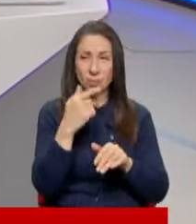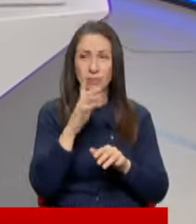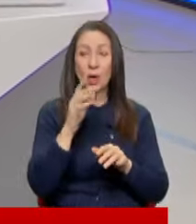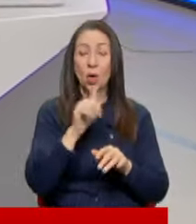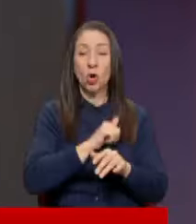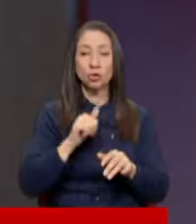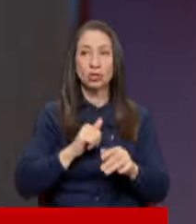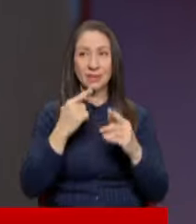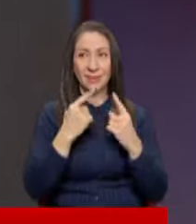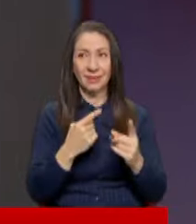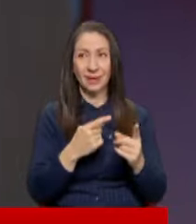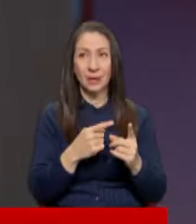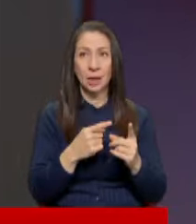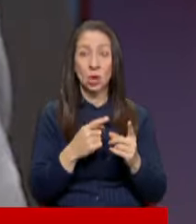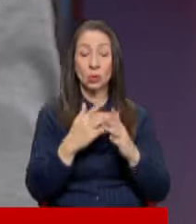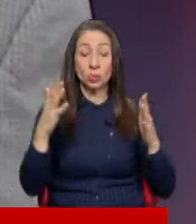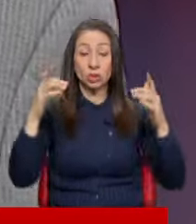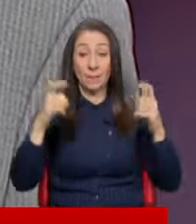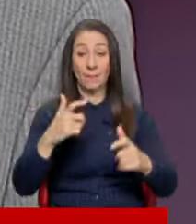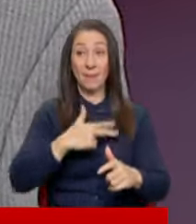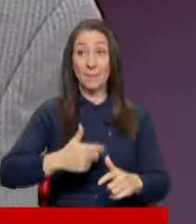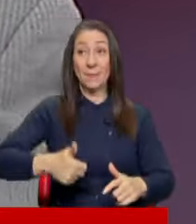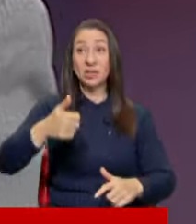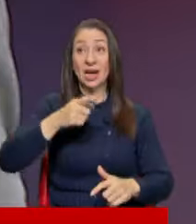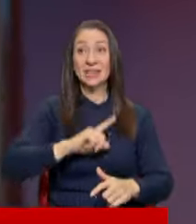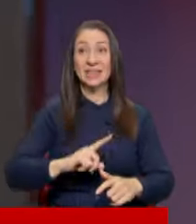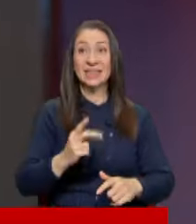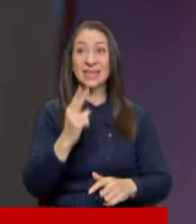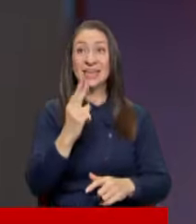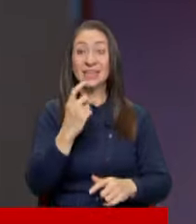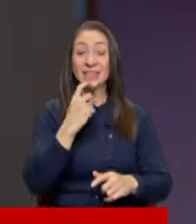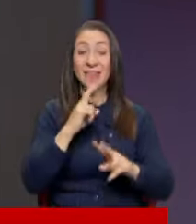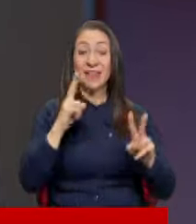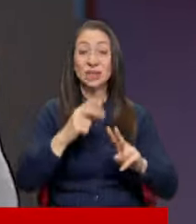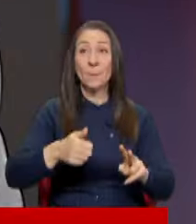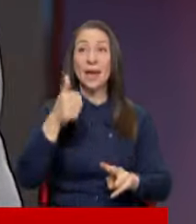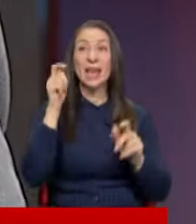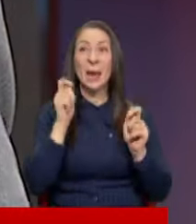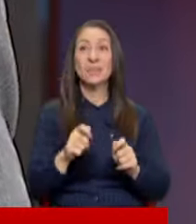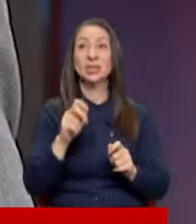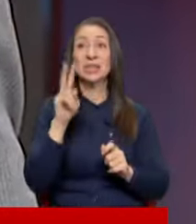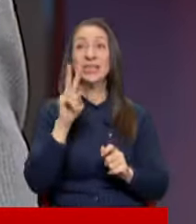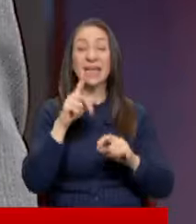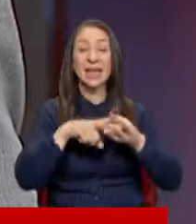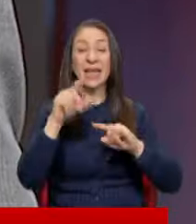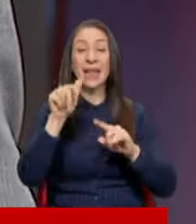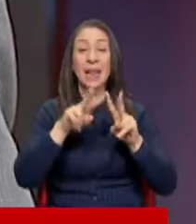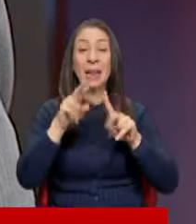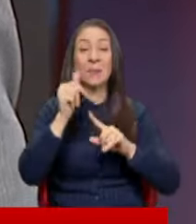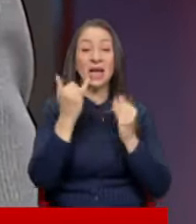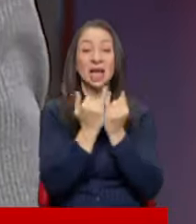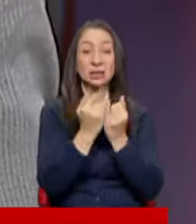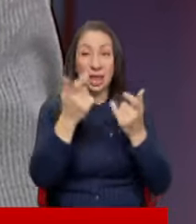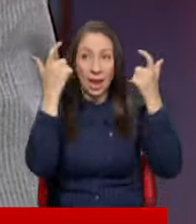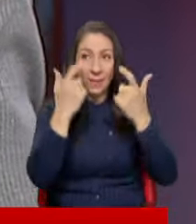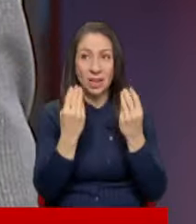Ordu'da dedi ki Büyükşehir Belediye Başkan adayınız 7 yıl enerji bakanlığı yapmış Hilmi Güler kardeşimi size emanet